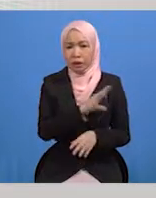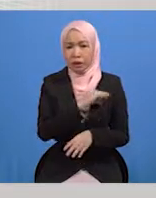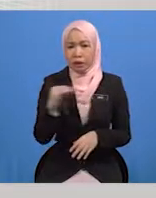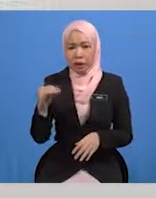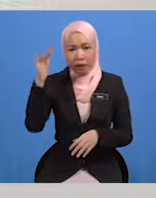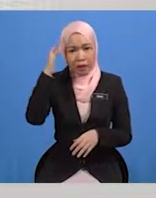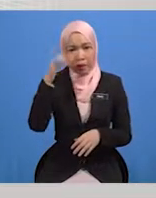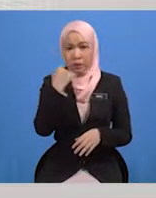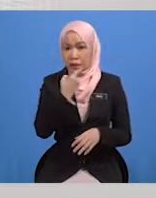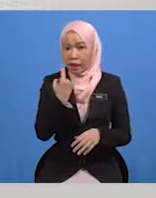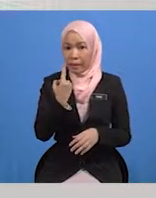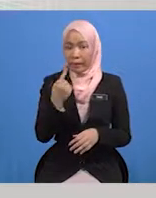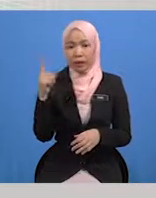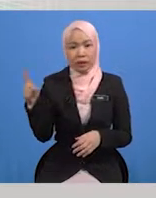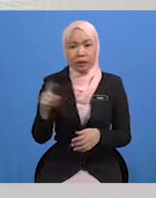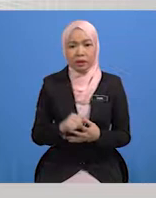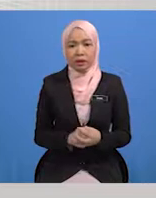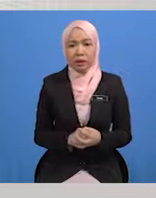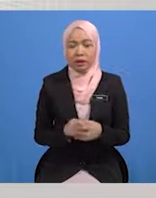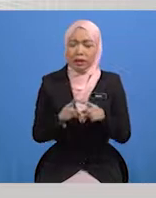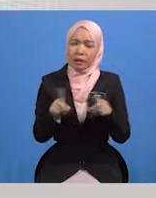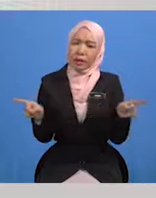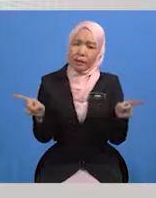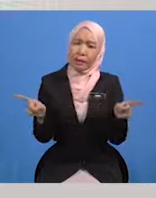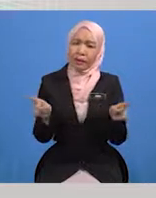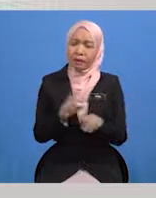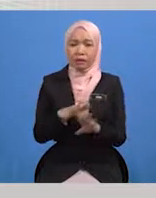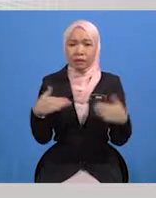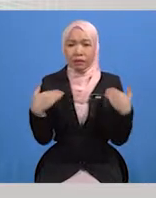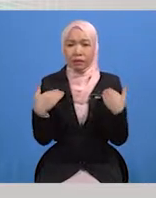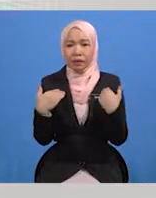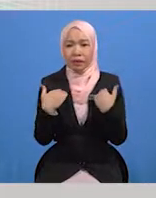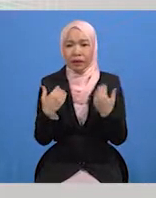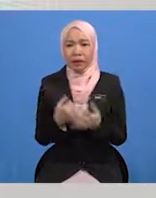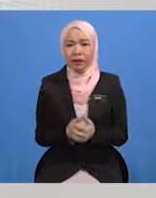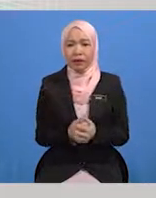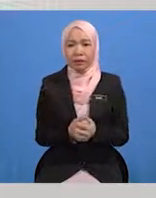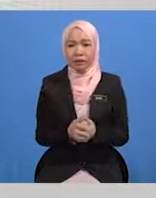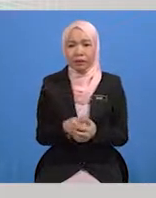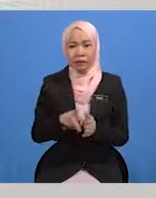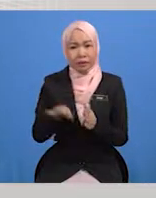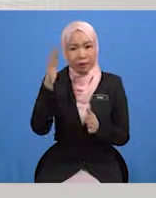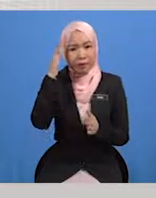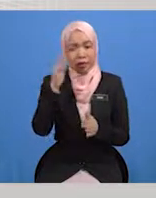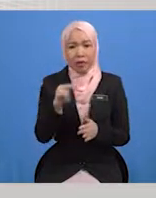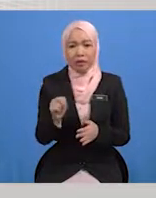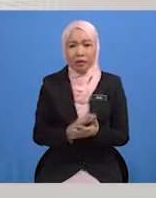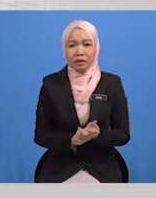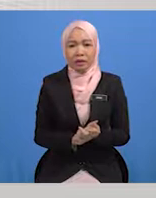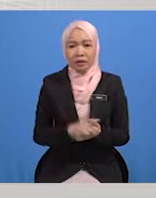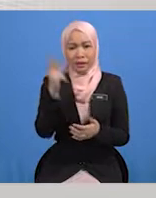dia. Tapi apa kena mengena dengan saya? Saya sudah ada Anas Samanda.